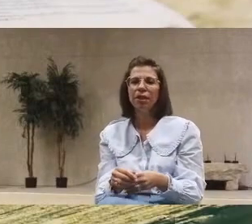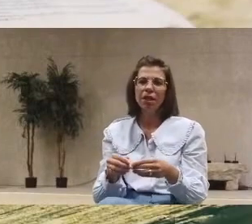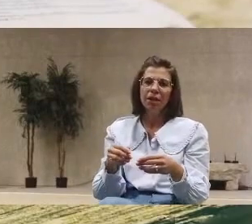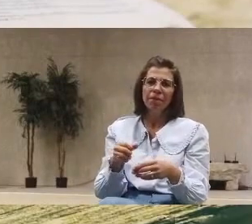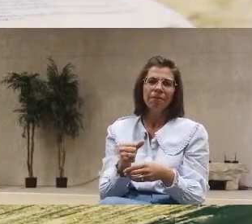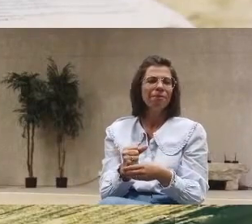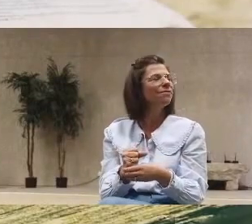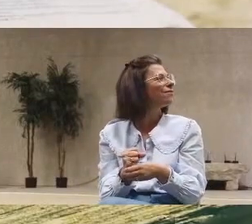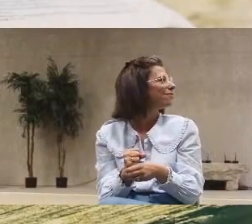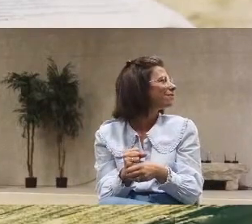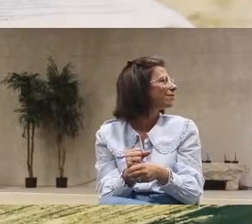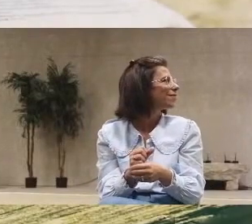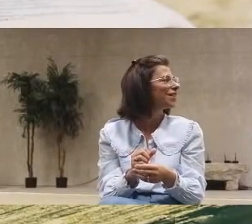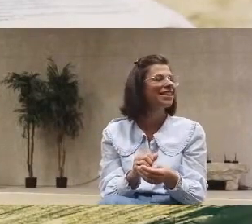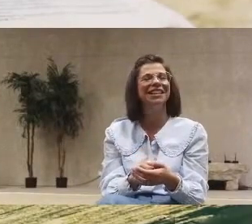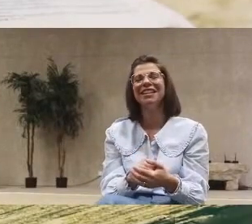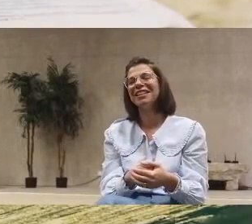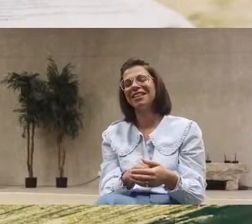aujourd'hui ?